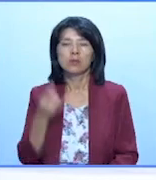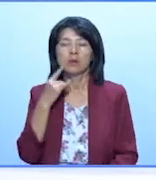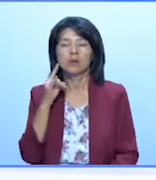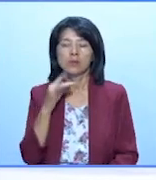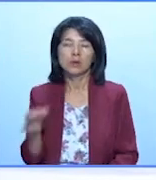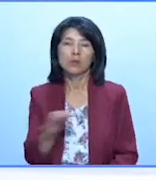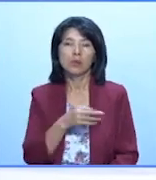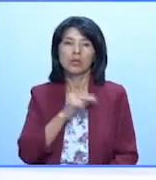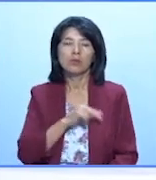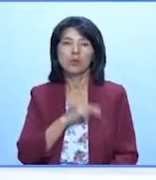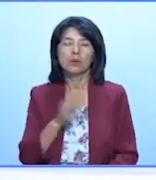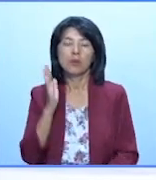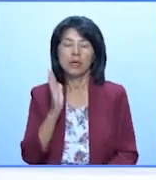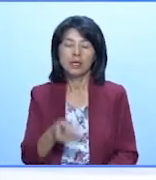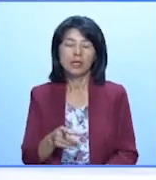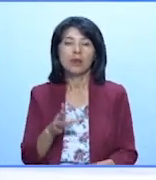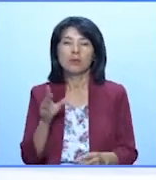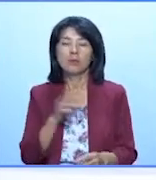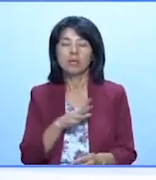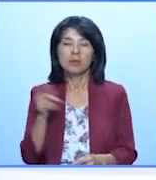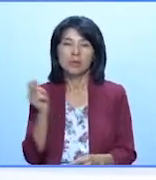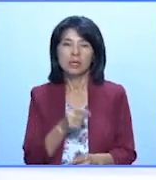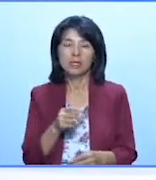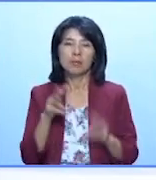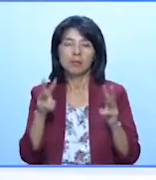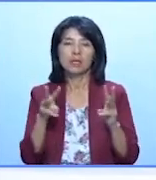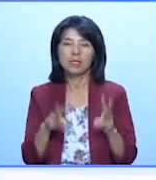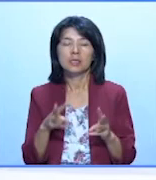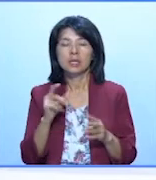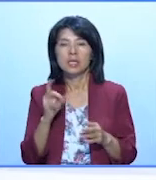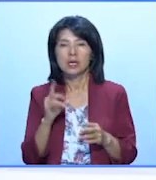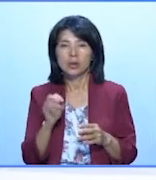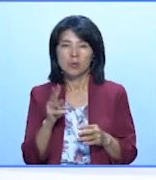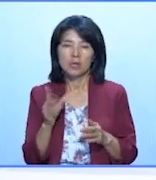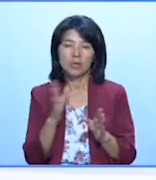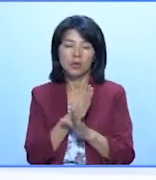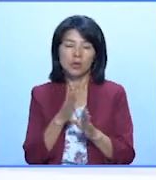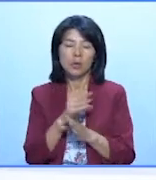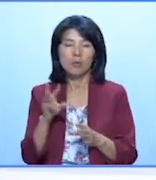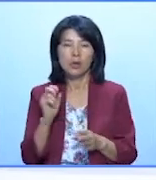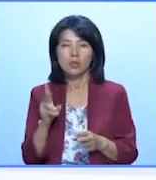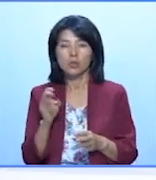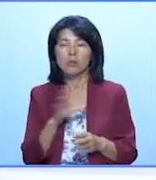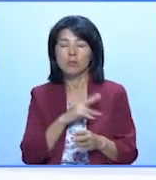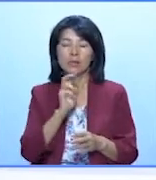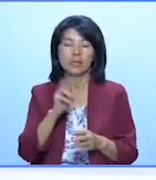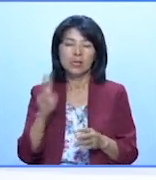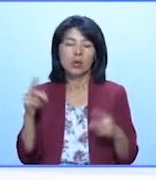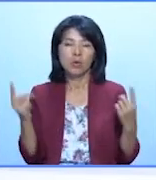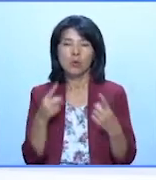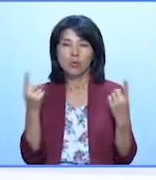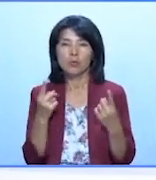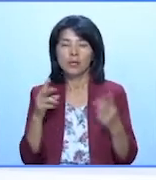В Павлодарскую область с рабочей поездкой прибыл министр экологии, геологии и природных ресурсов Магзуммер Загалиев. Глава ведомства посетил крупные промышленные